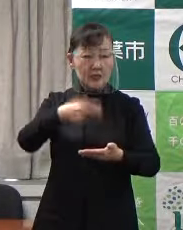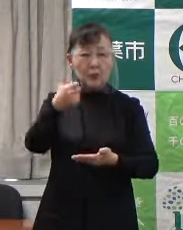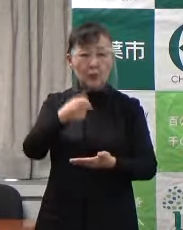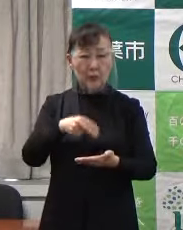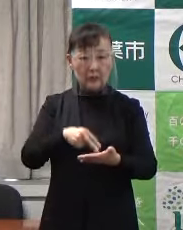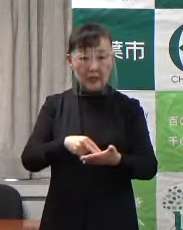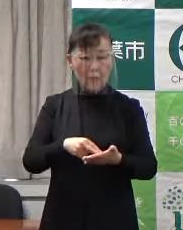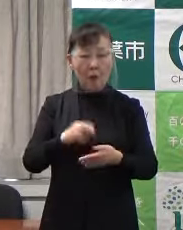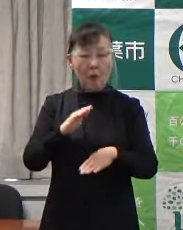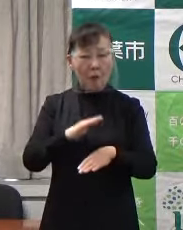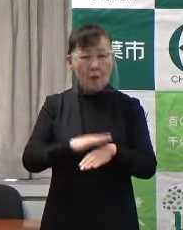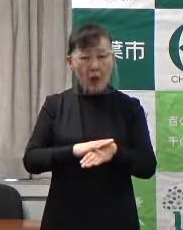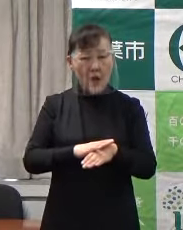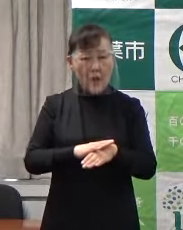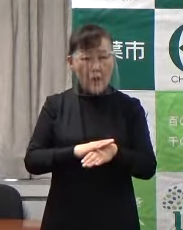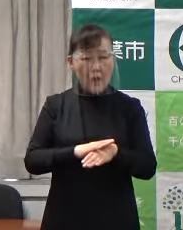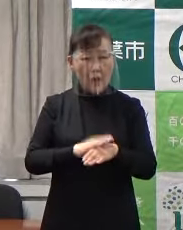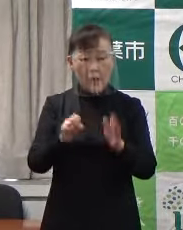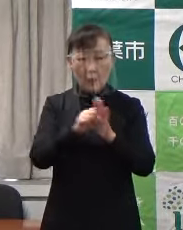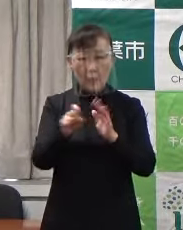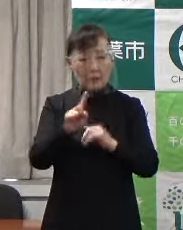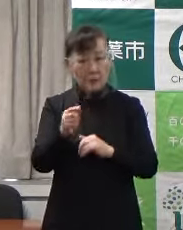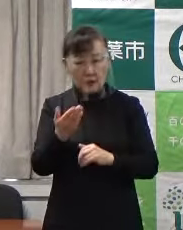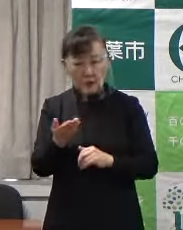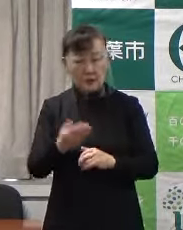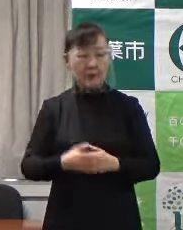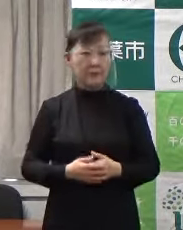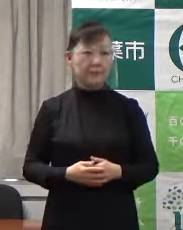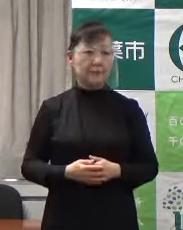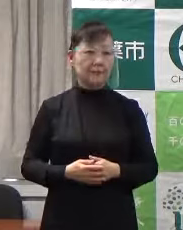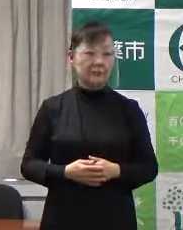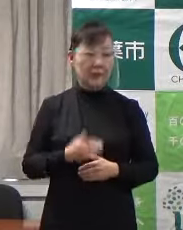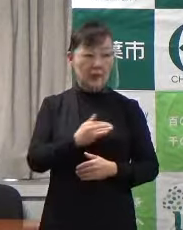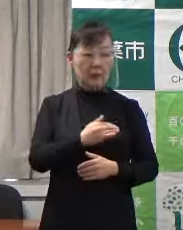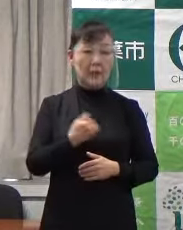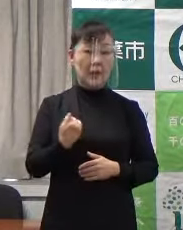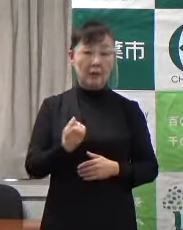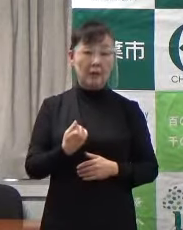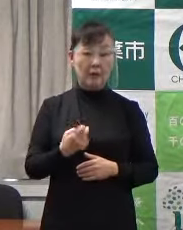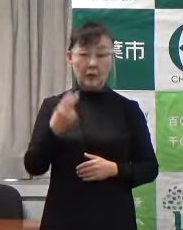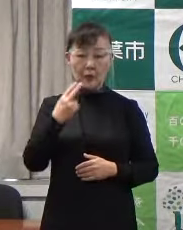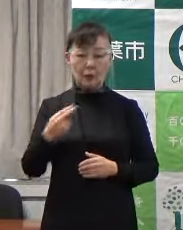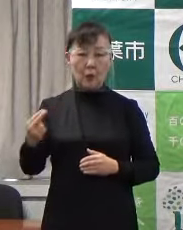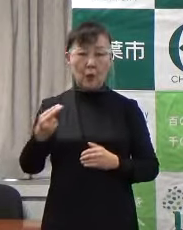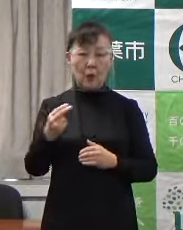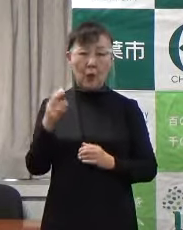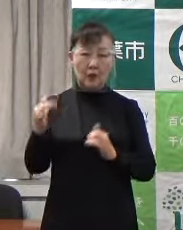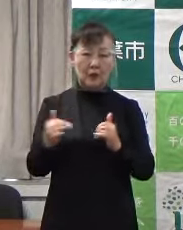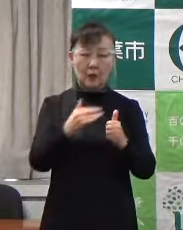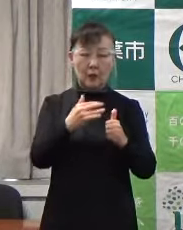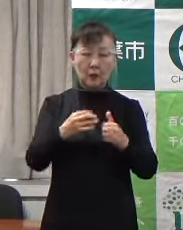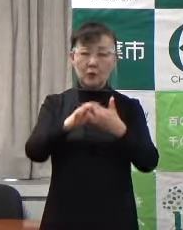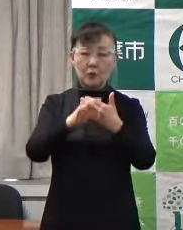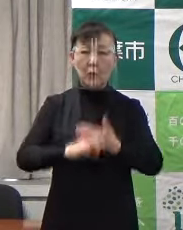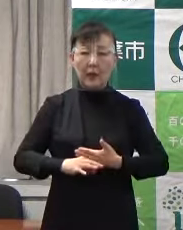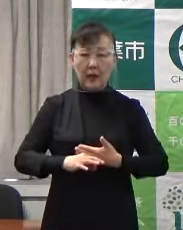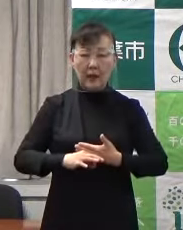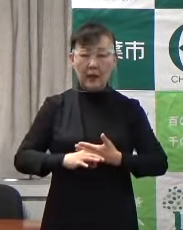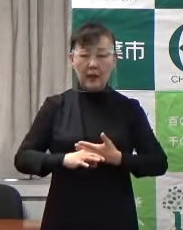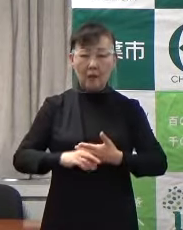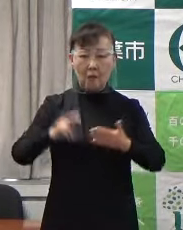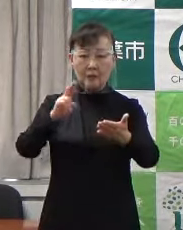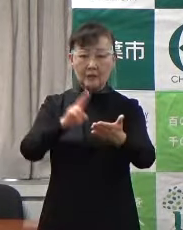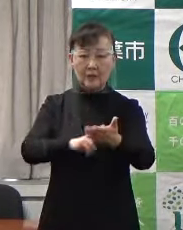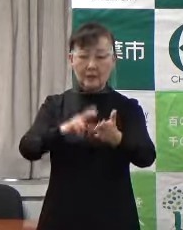っていうのは今どうお考えになっていらっしゃいますか。 そうですね、我々はこの受動喫煙防止の条例をですね、制